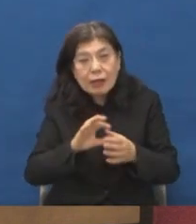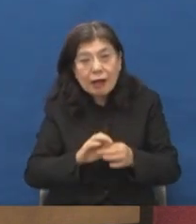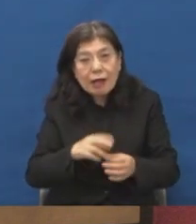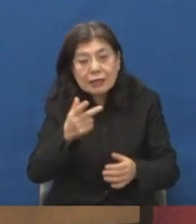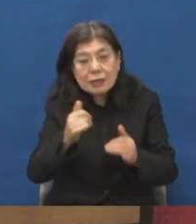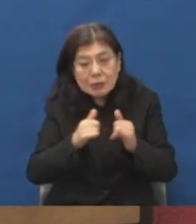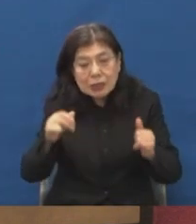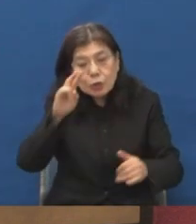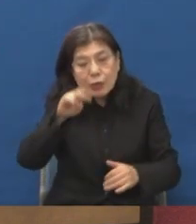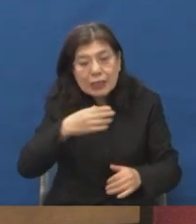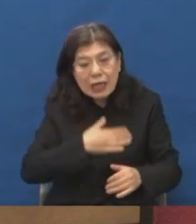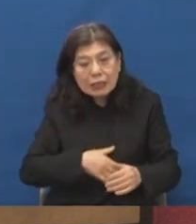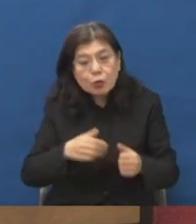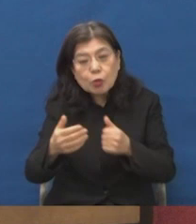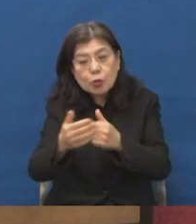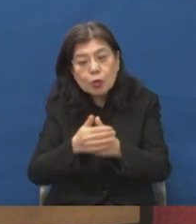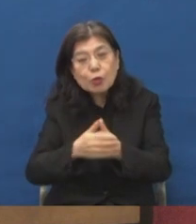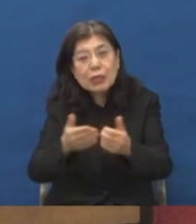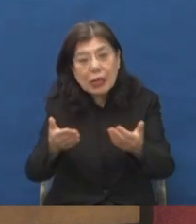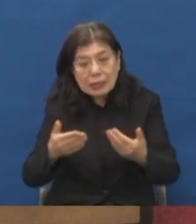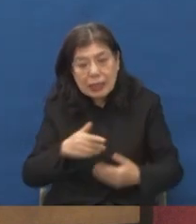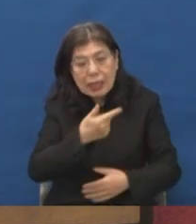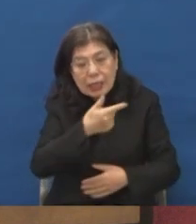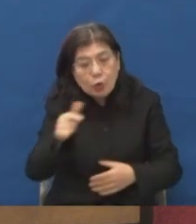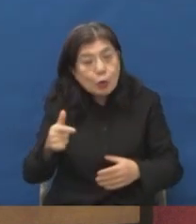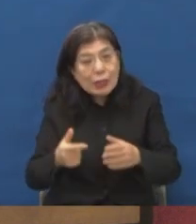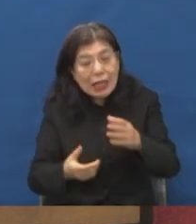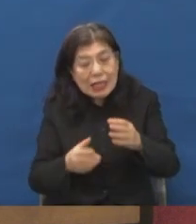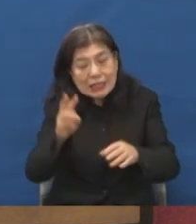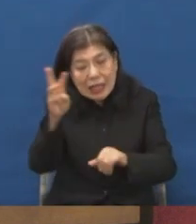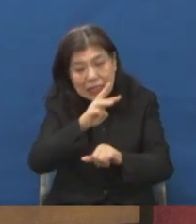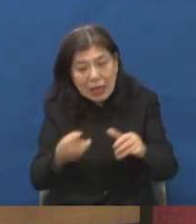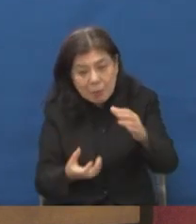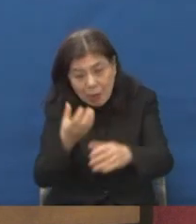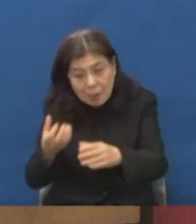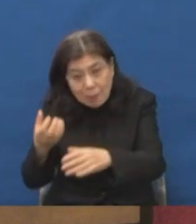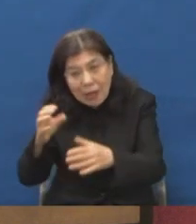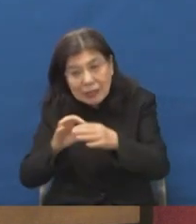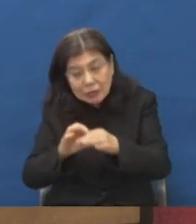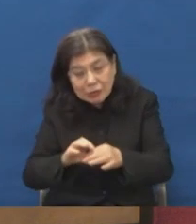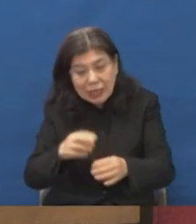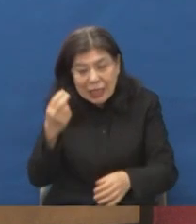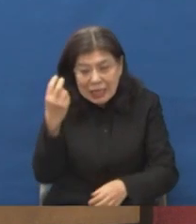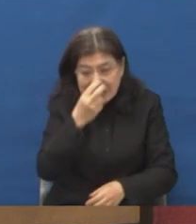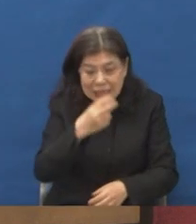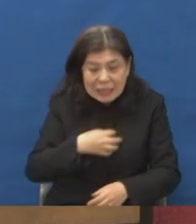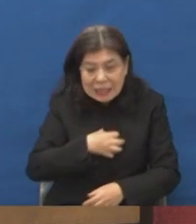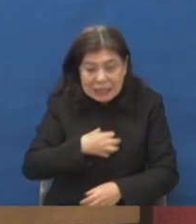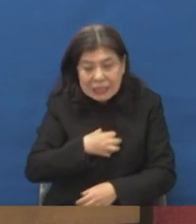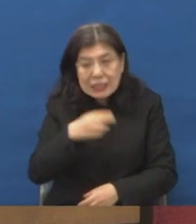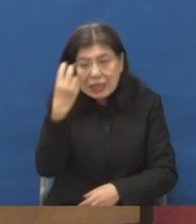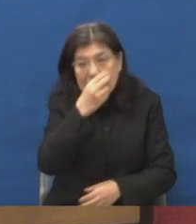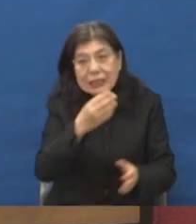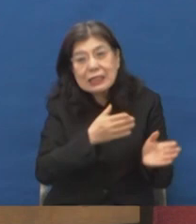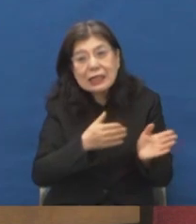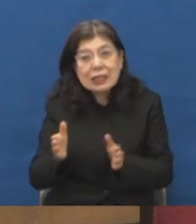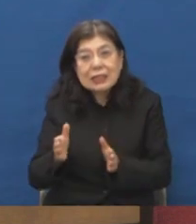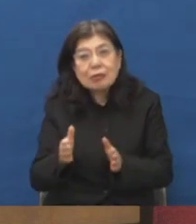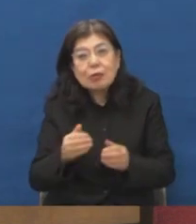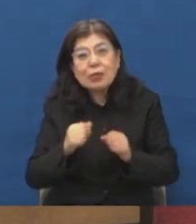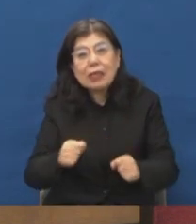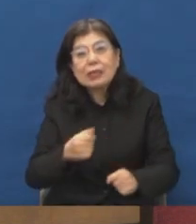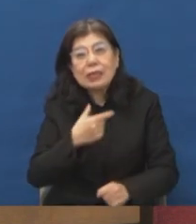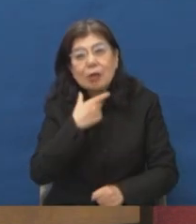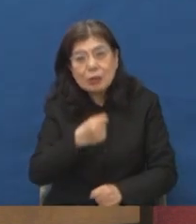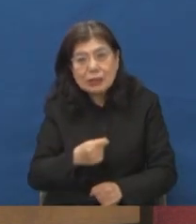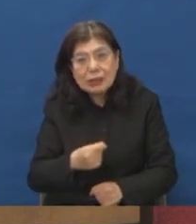協力のもと、あらゆる災害に対する危機管理対策を進めていただきたいと思います。以上で賛成討論を終わ